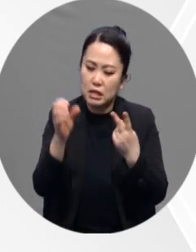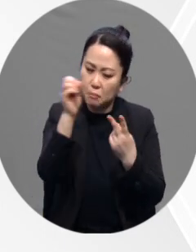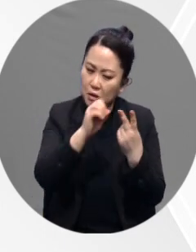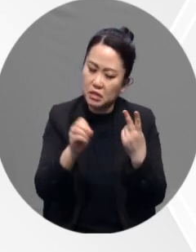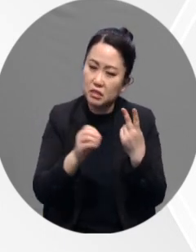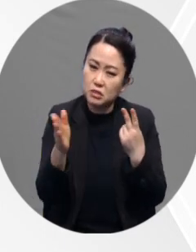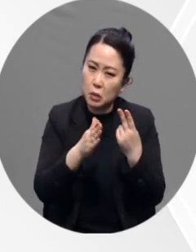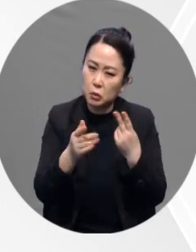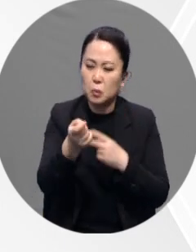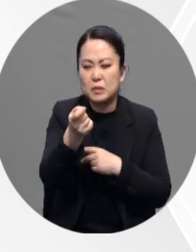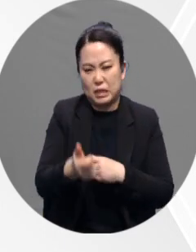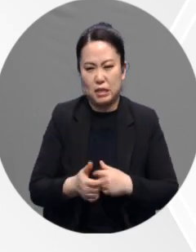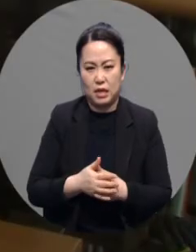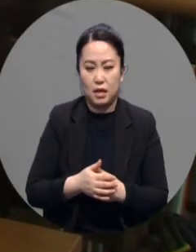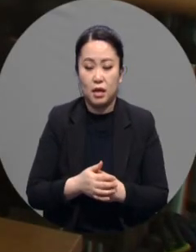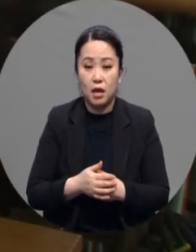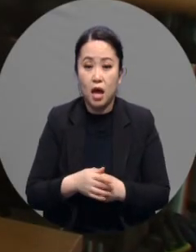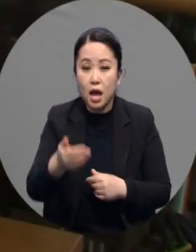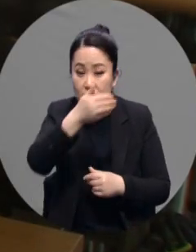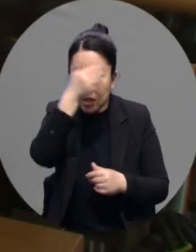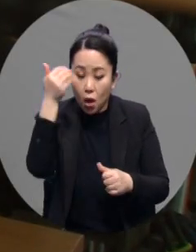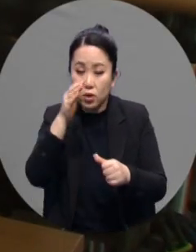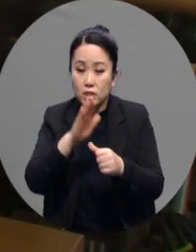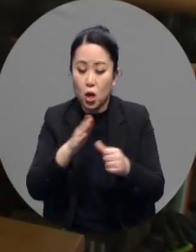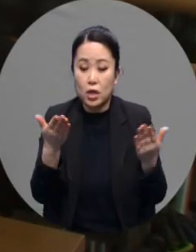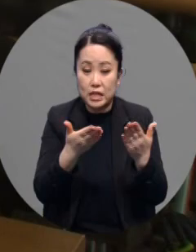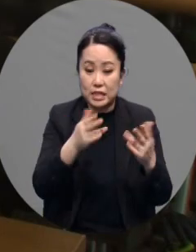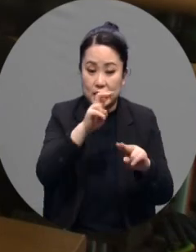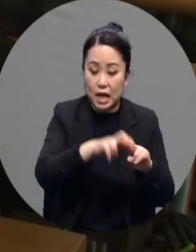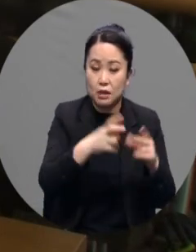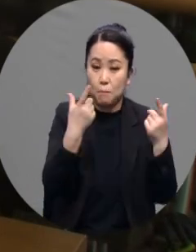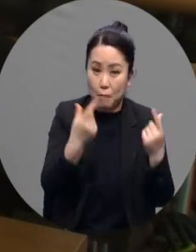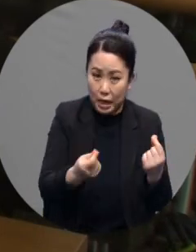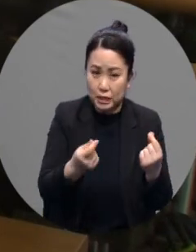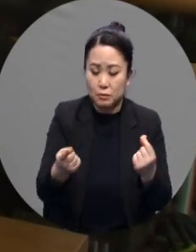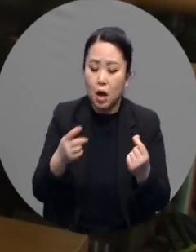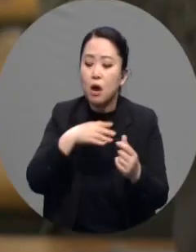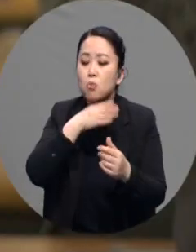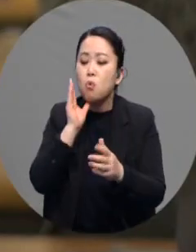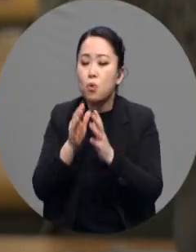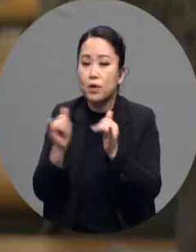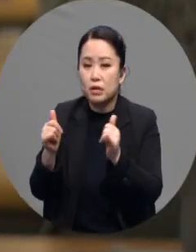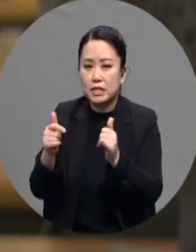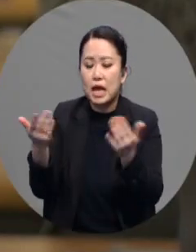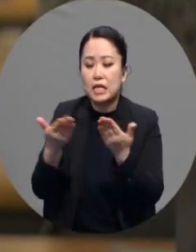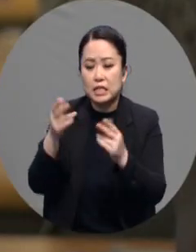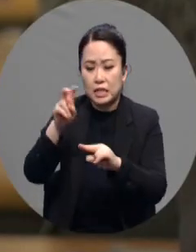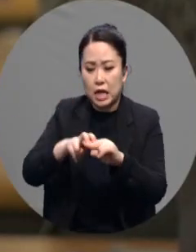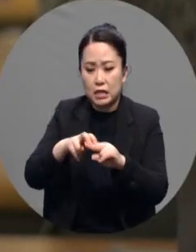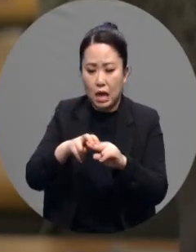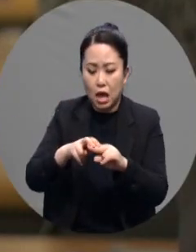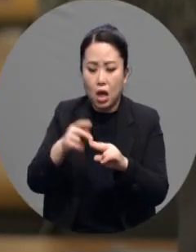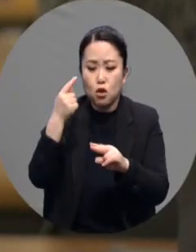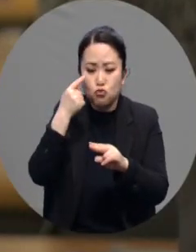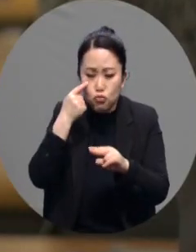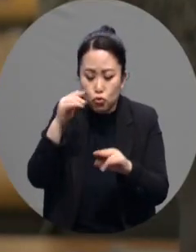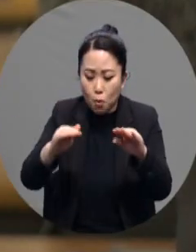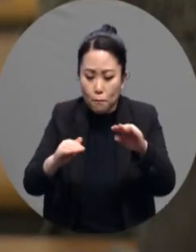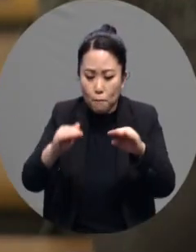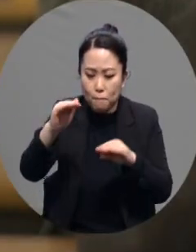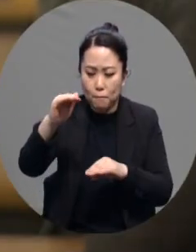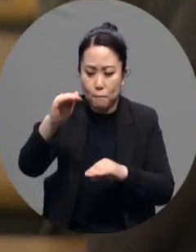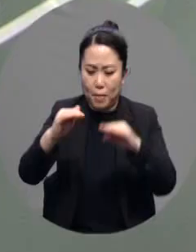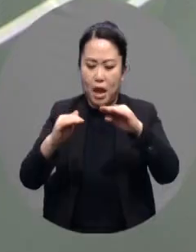3% 정도로 극히 적습니다. 청년 일자리만큼이나 고령자 일자리의 눈높이가 맞지 않습니다. 저는